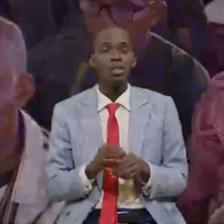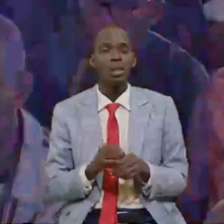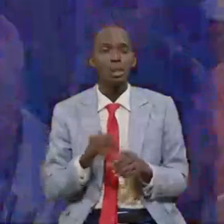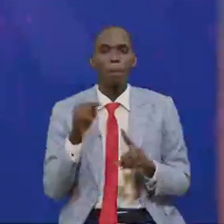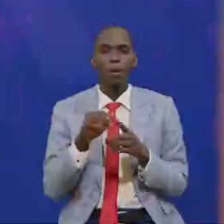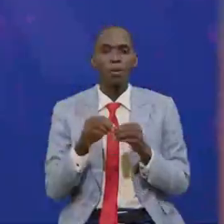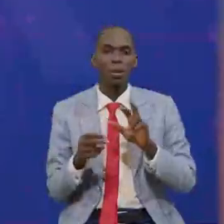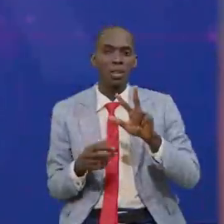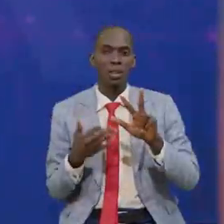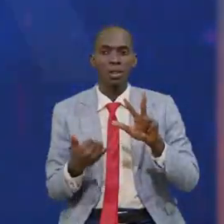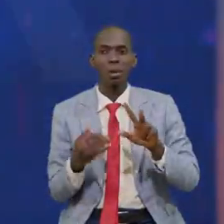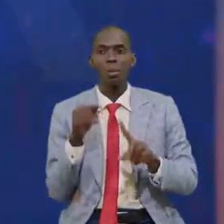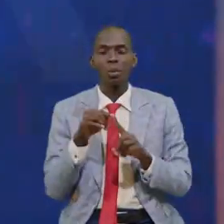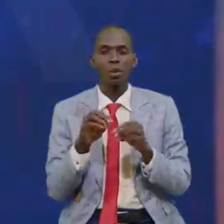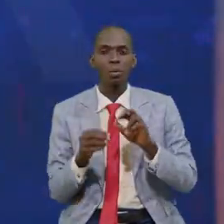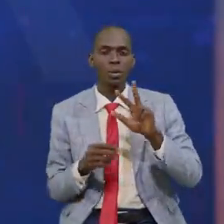Troisième point maintenant,